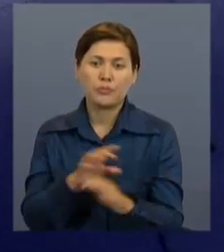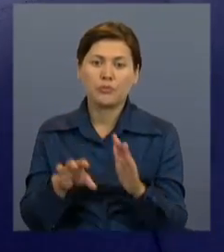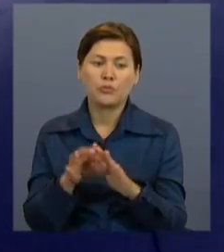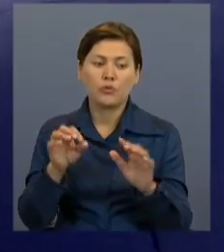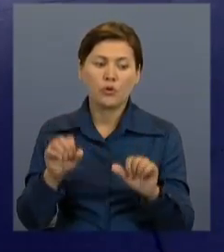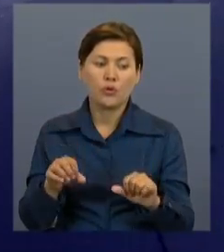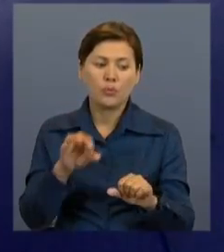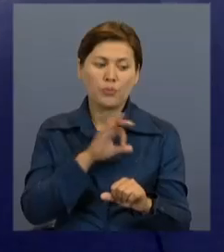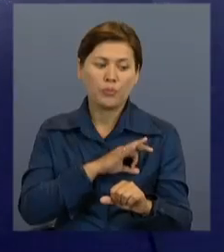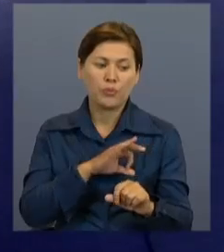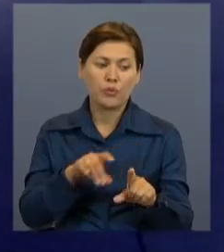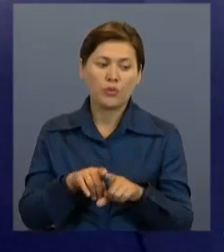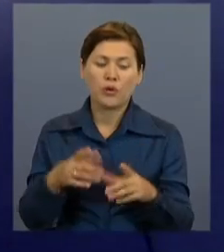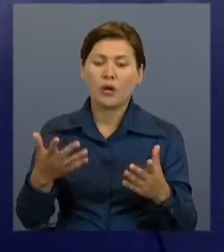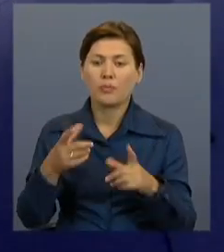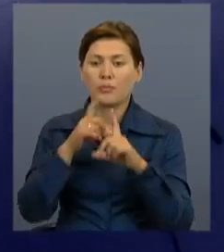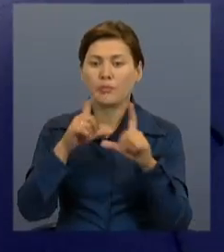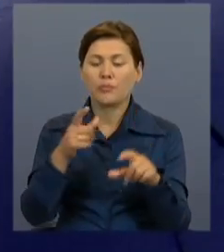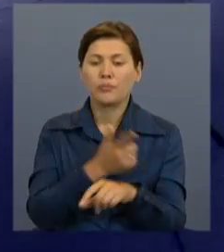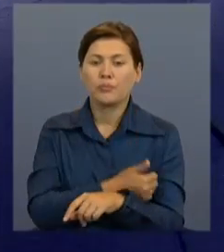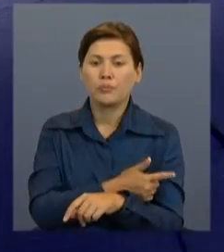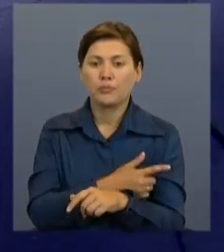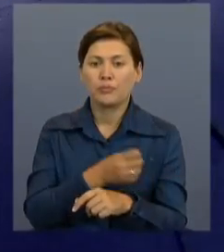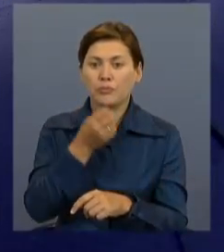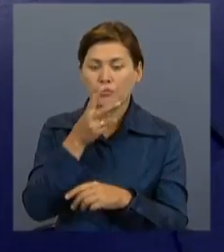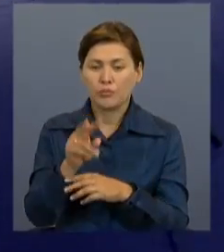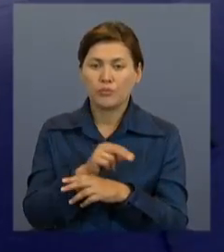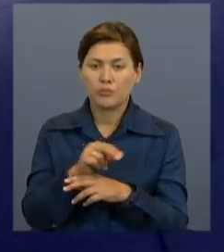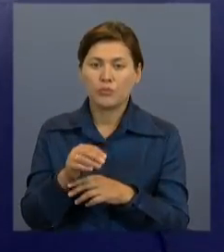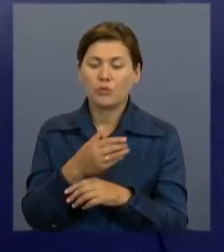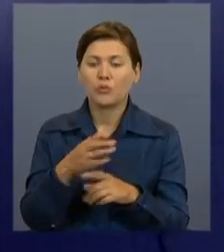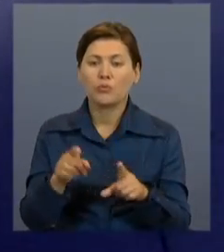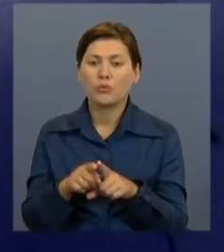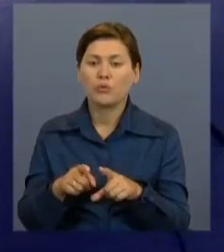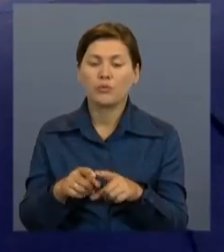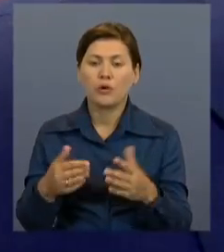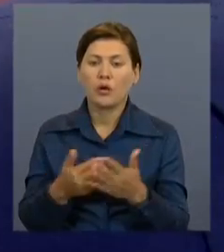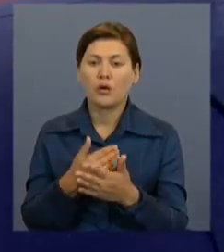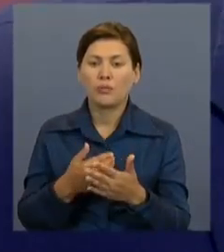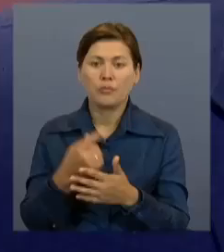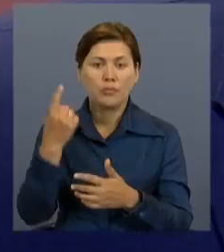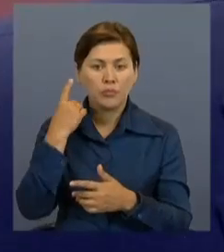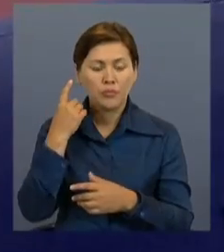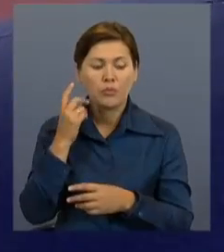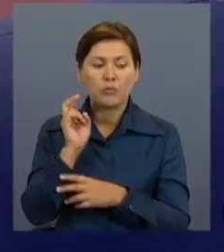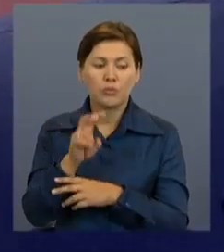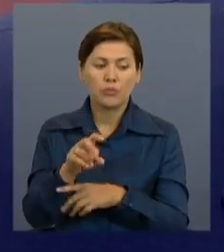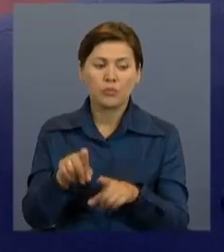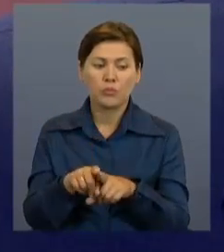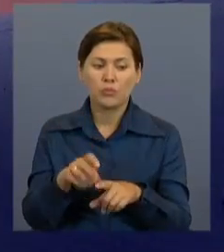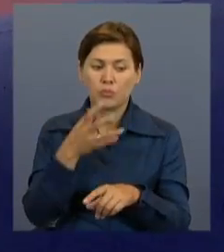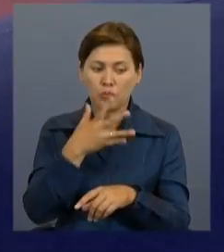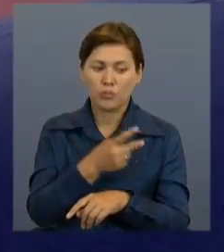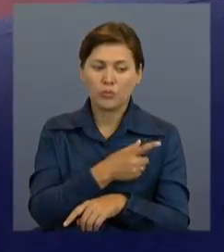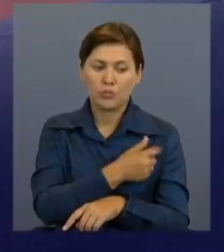құқығын пайдалануға, қай мекемеде дәрігерлердің жақсы емдегеніне мысалы оларға ақпарат жететін болса, сол мекемені сол жақсы